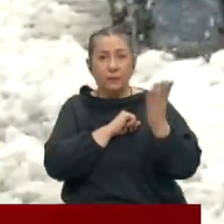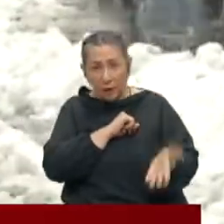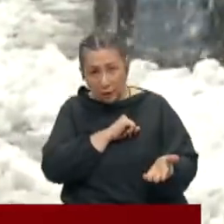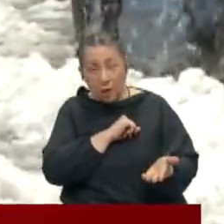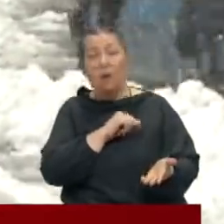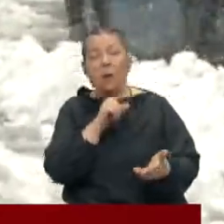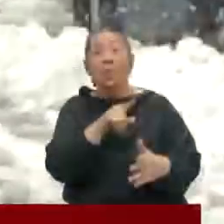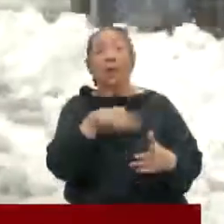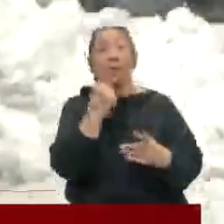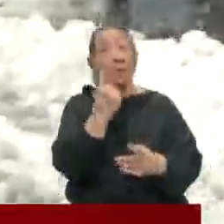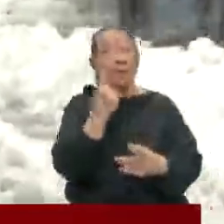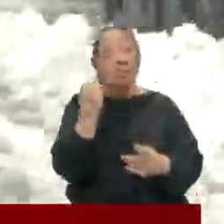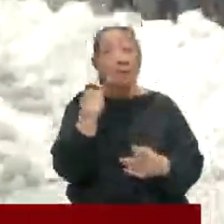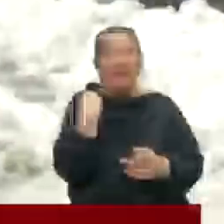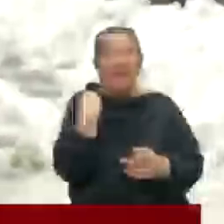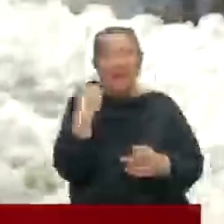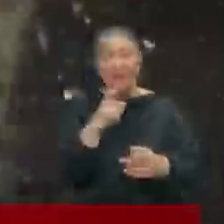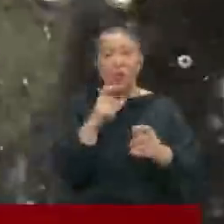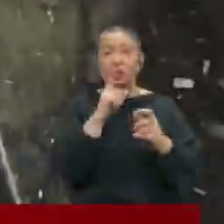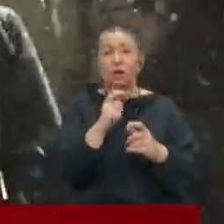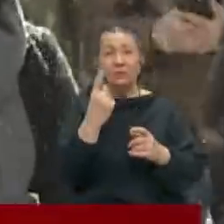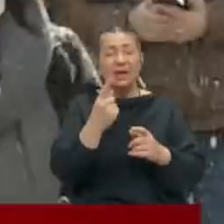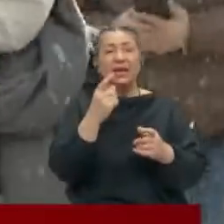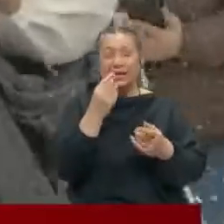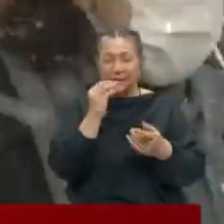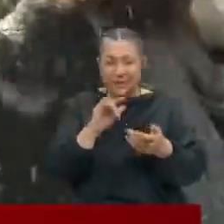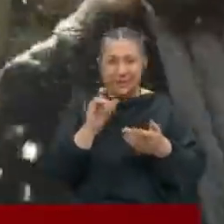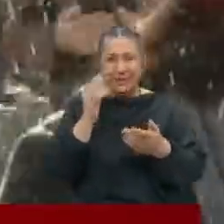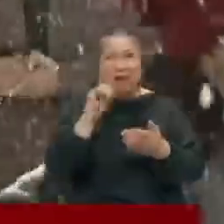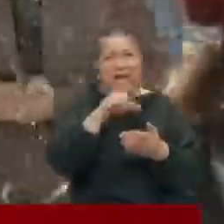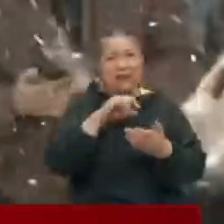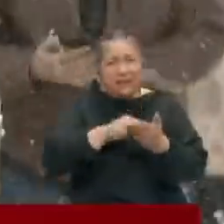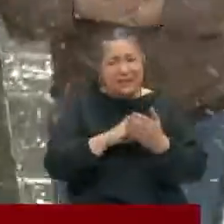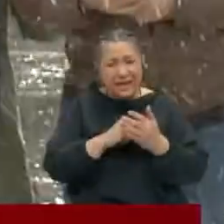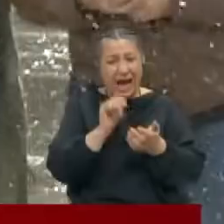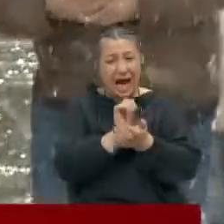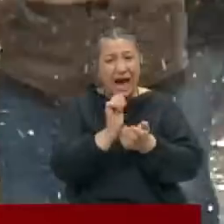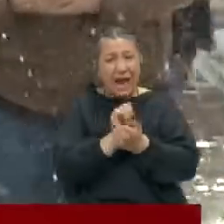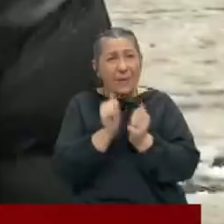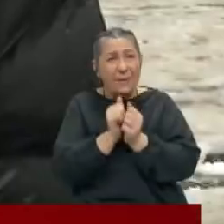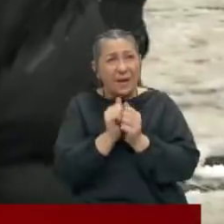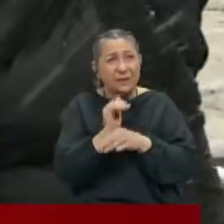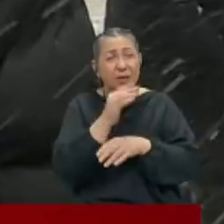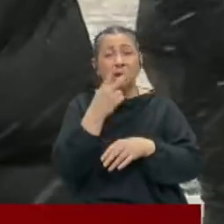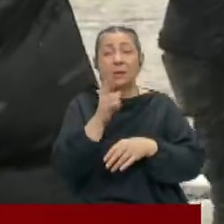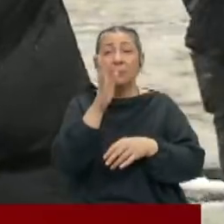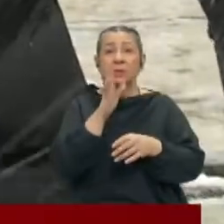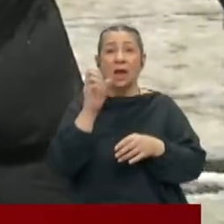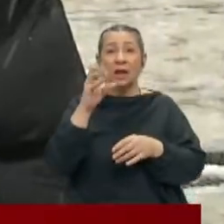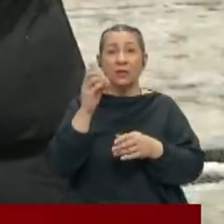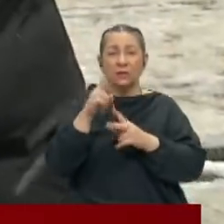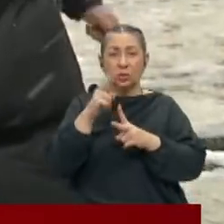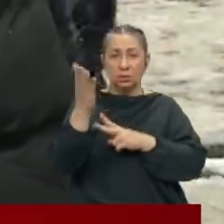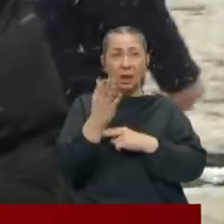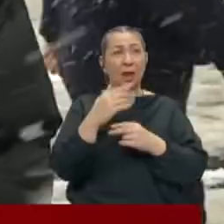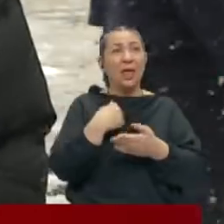yaşıyor. Onlardan biri yeni ay söz bir. Yaşadığı geçim sıkıntısı yüzünden ailesiyle birlikte yaşamaya başladı. 2500 lira elektrik faturası